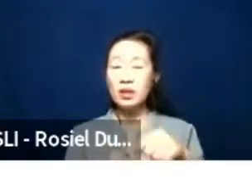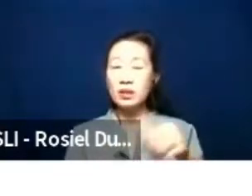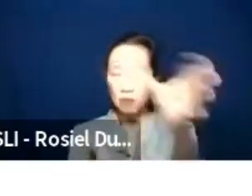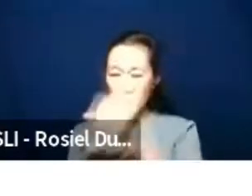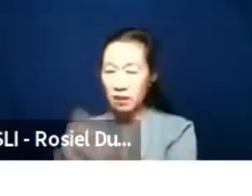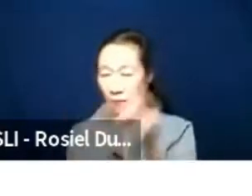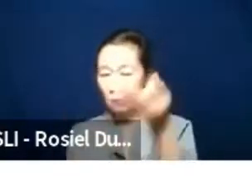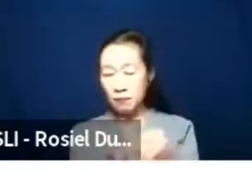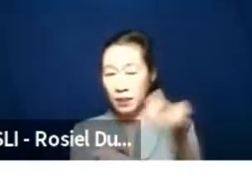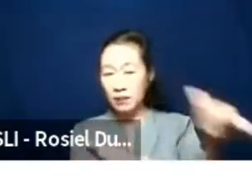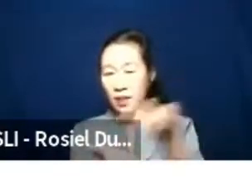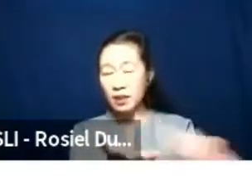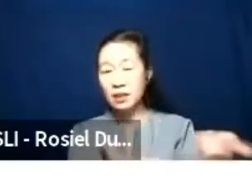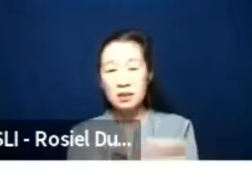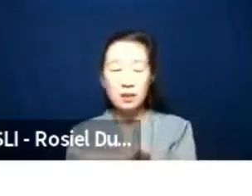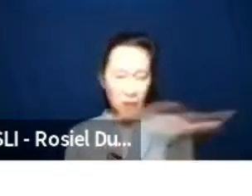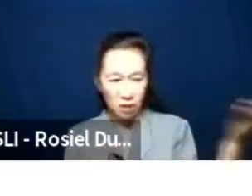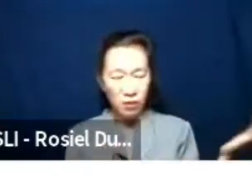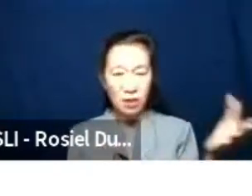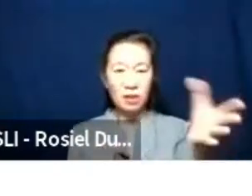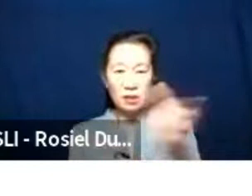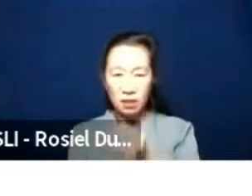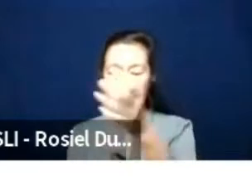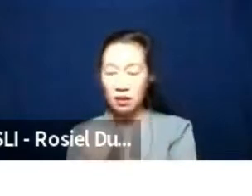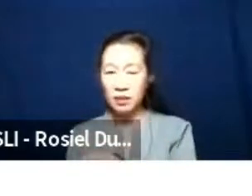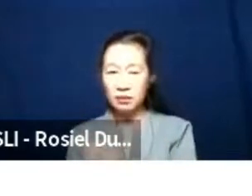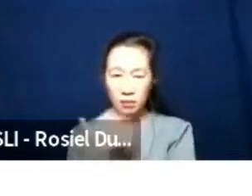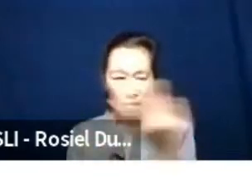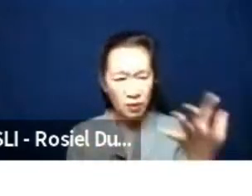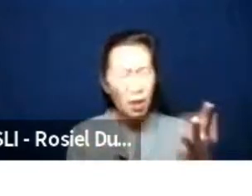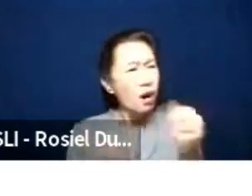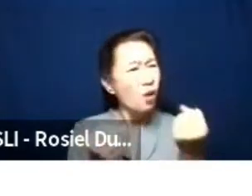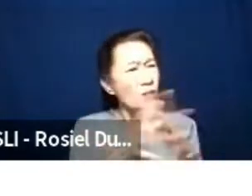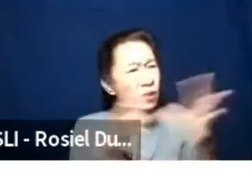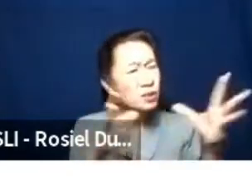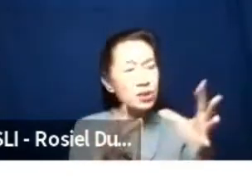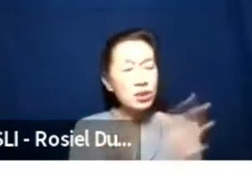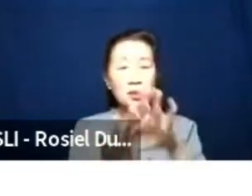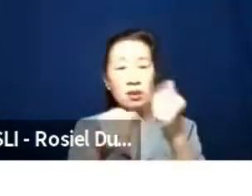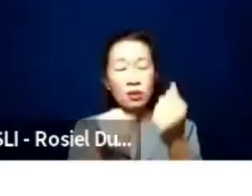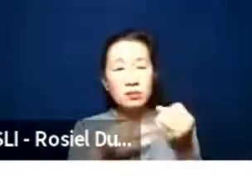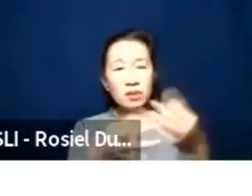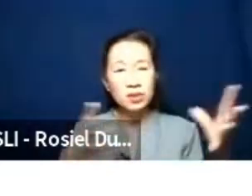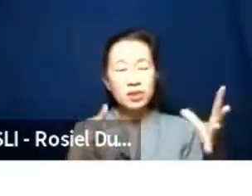ng payment, sila din ang nagko-collecta, sila ang nagko-compute. O magkano ba yung